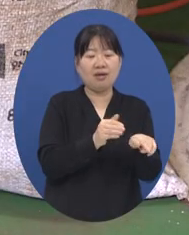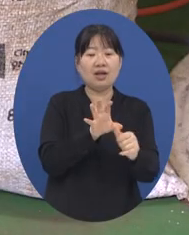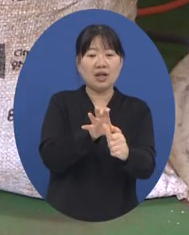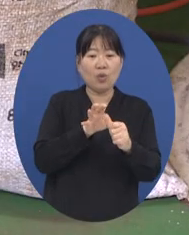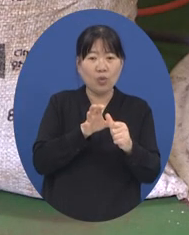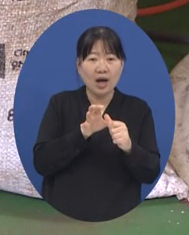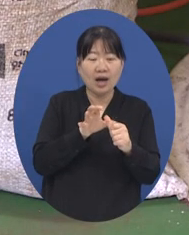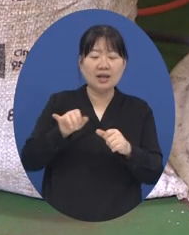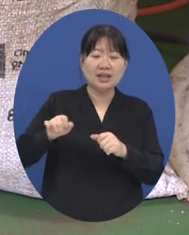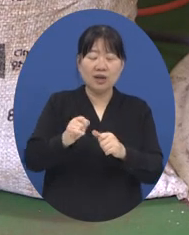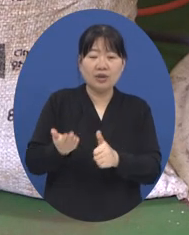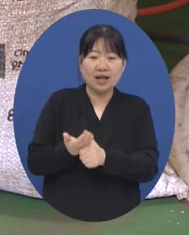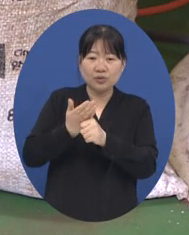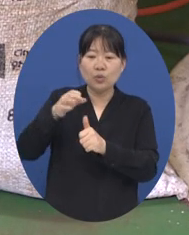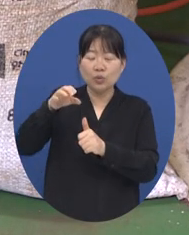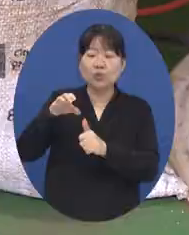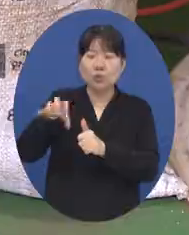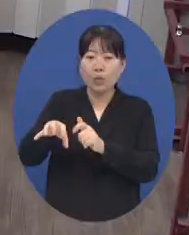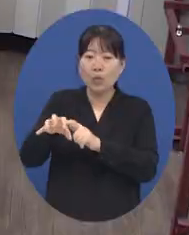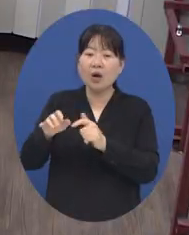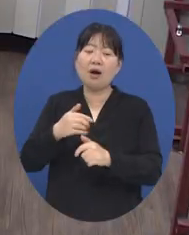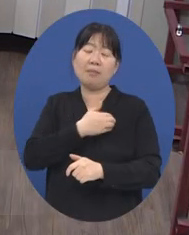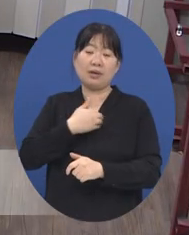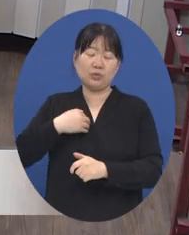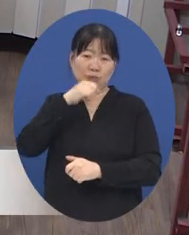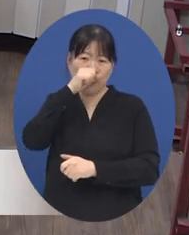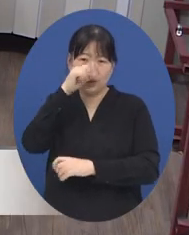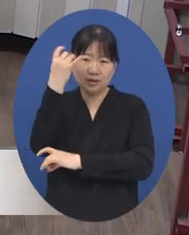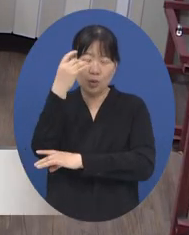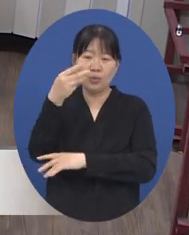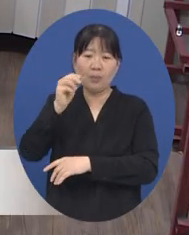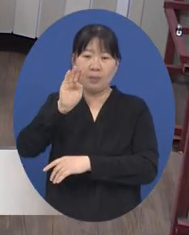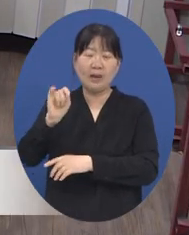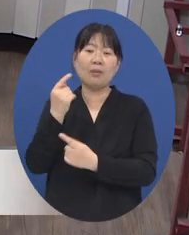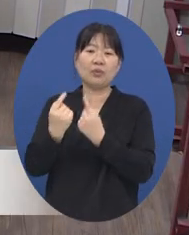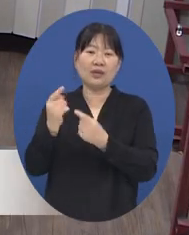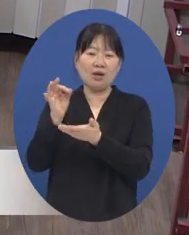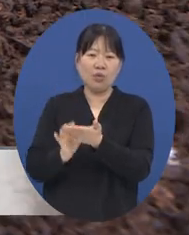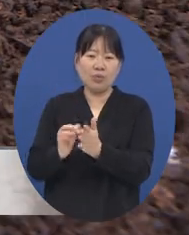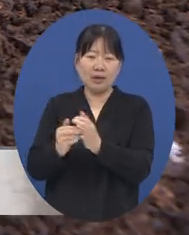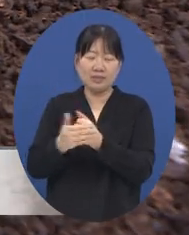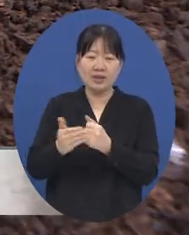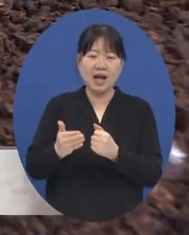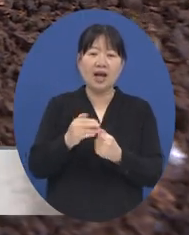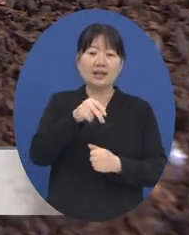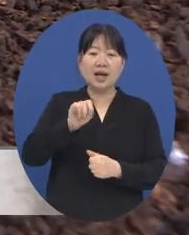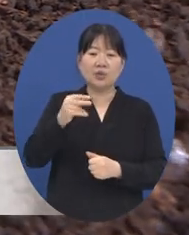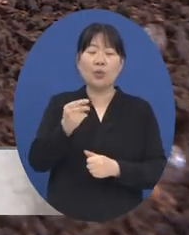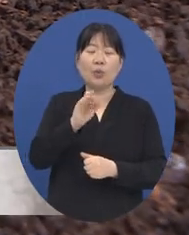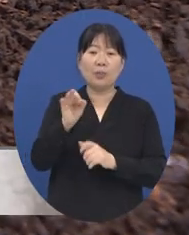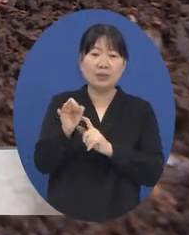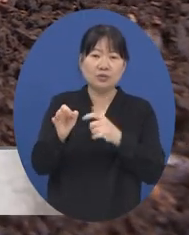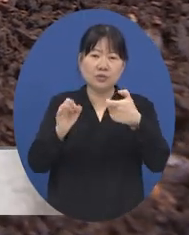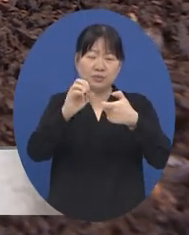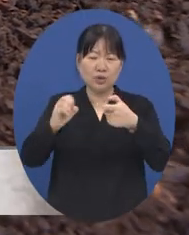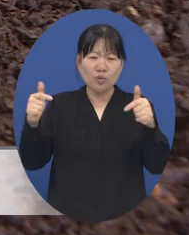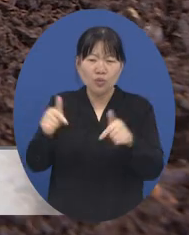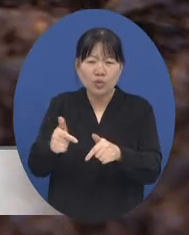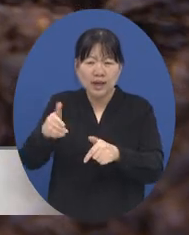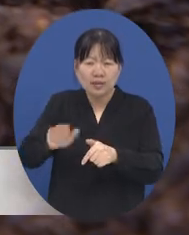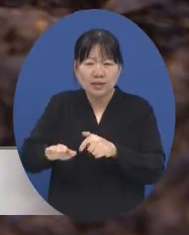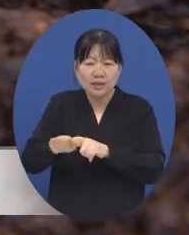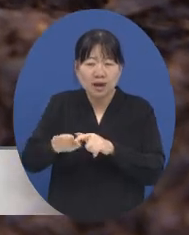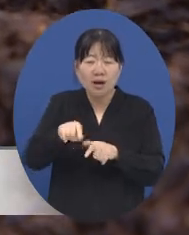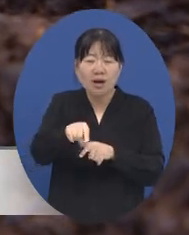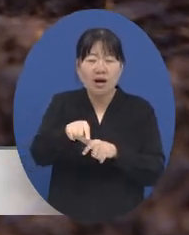사용한 곤충 사육 농가의 반응도 좋습니다. 기존 톱밥보다 저렴하기 때문에 사료비는 60%가량 줄어드는 반면 부화되는